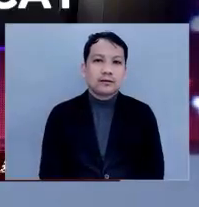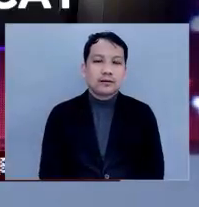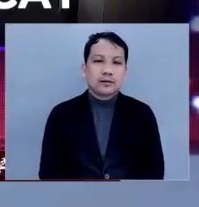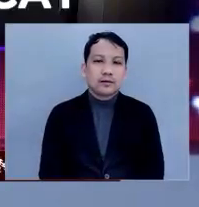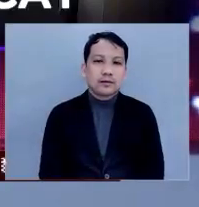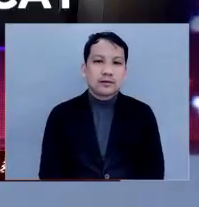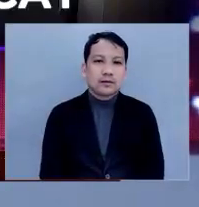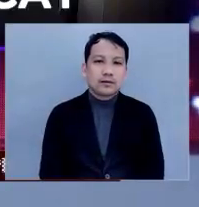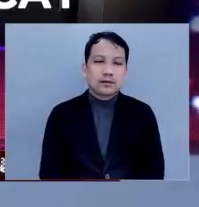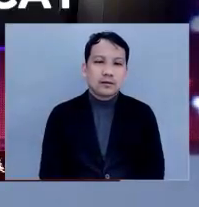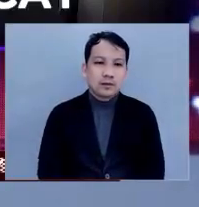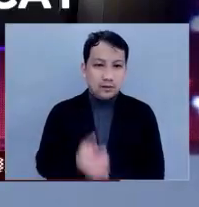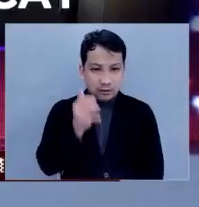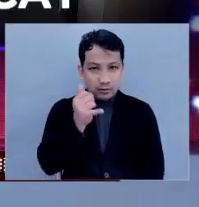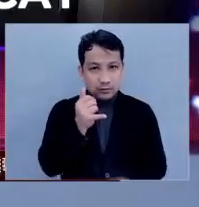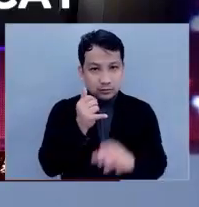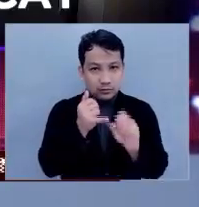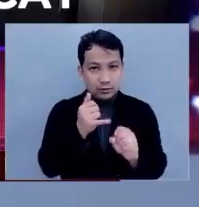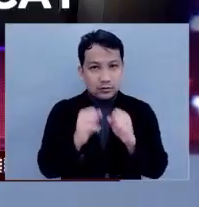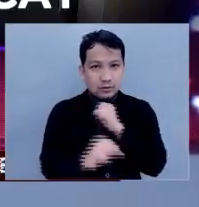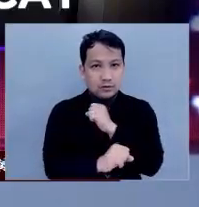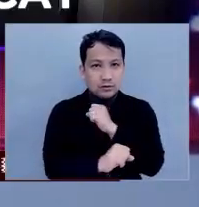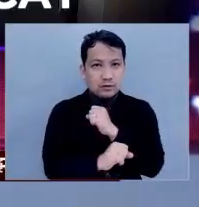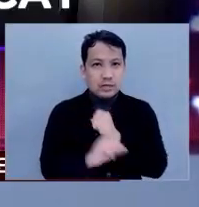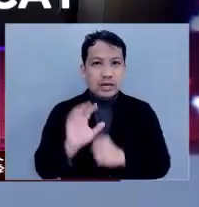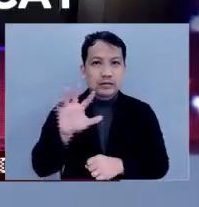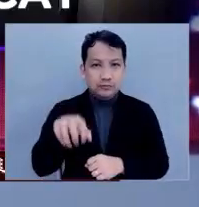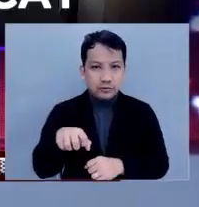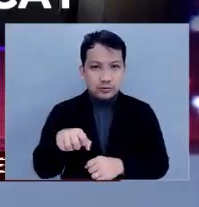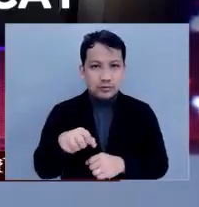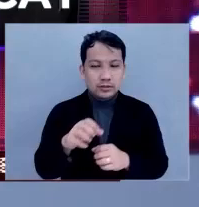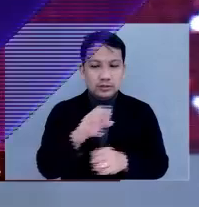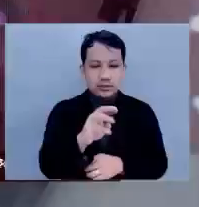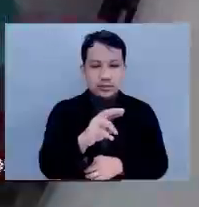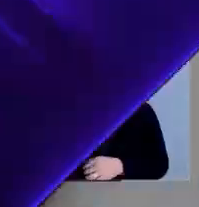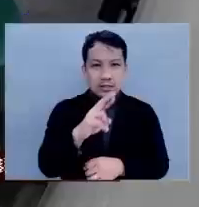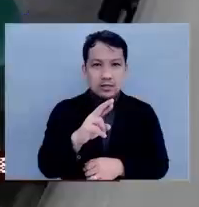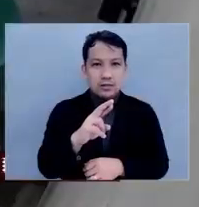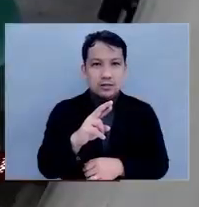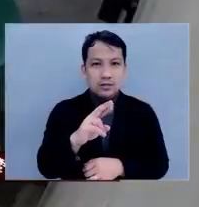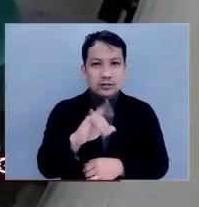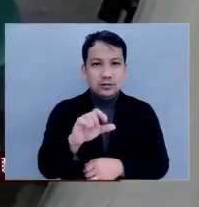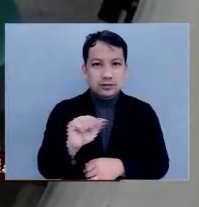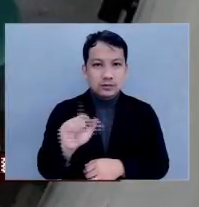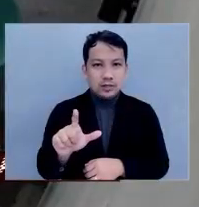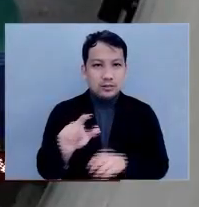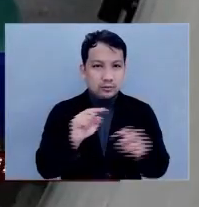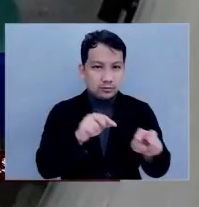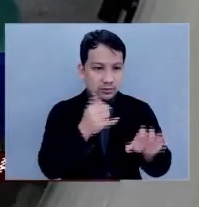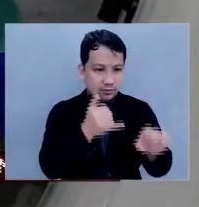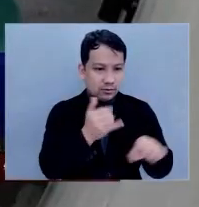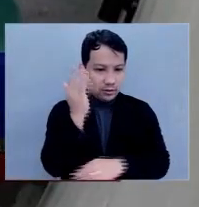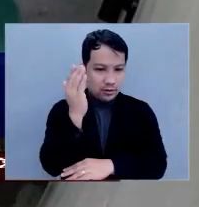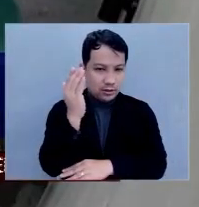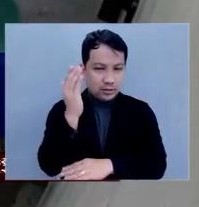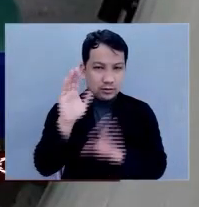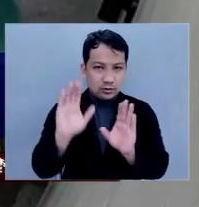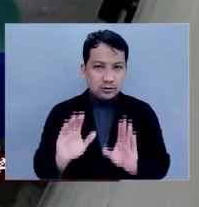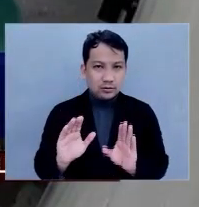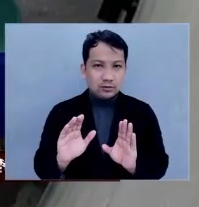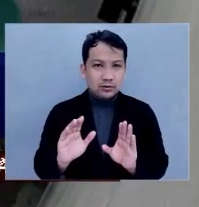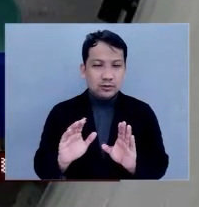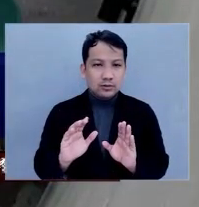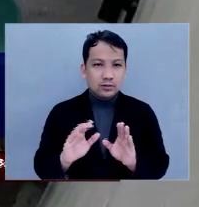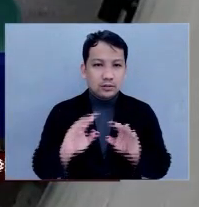Nahagip naman sa video ang pagnanakaw sa isang pusa sa Montalban, Rizal. Sa kuha ng CCTV, tanghali noong Linggo sa isang subdivision